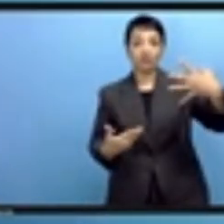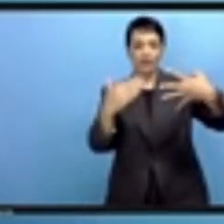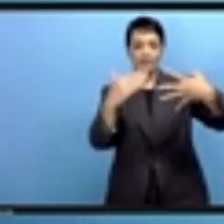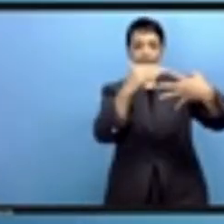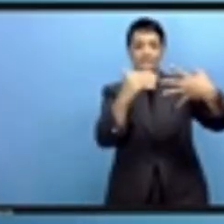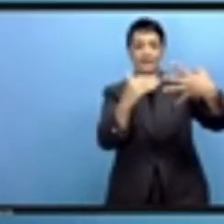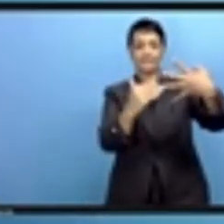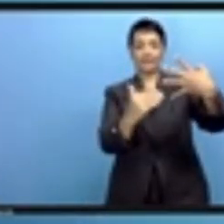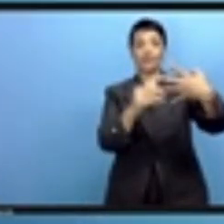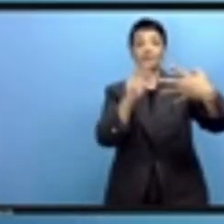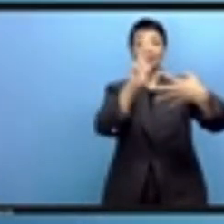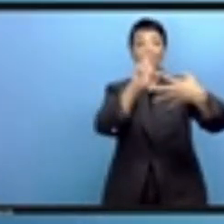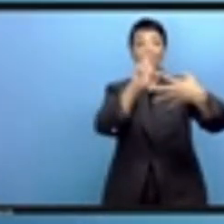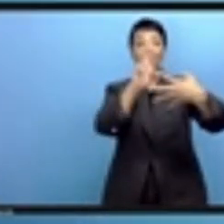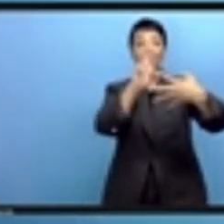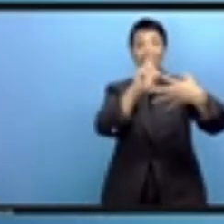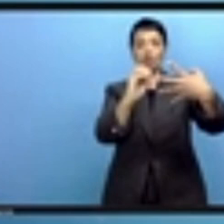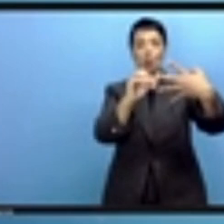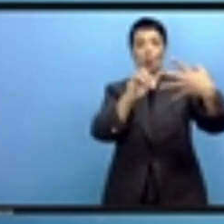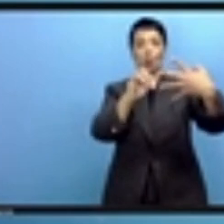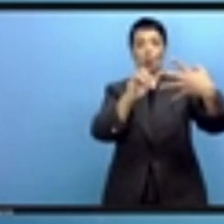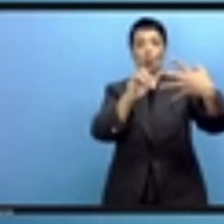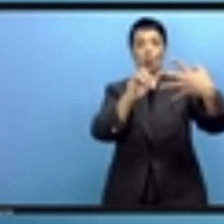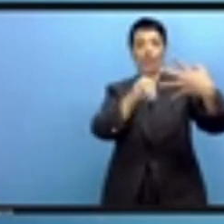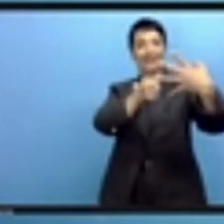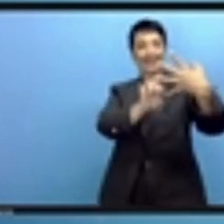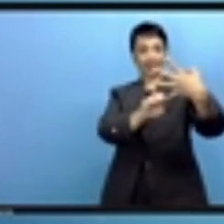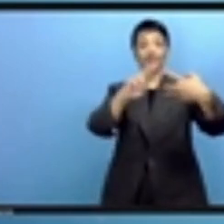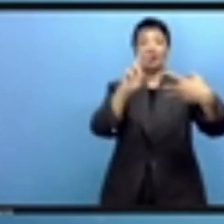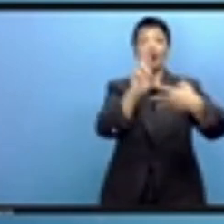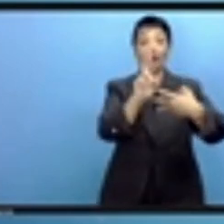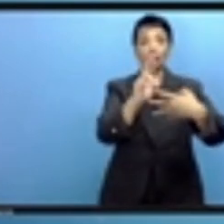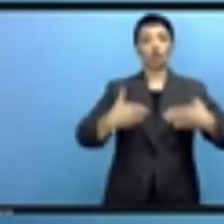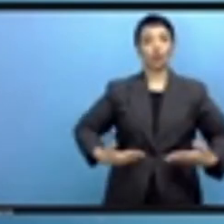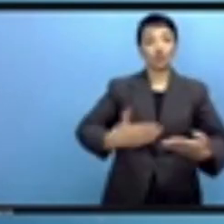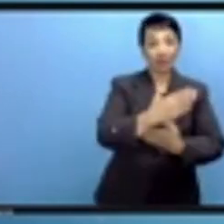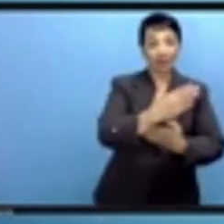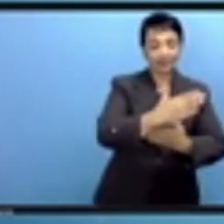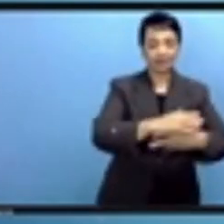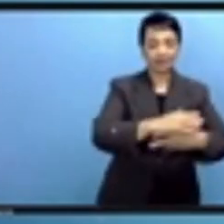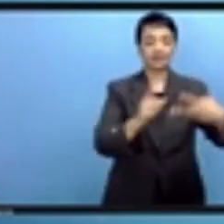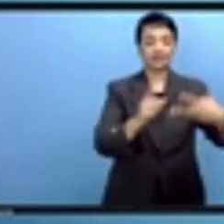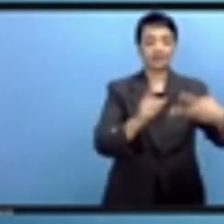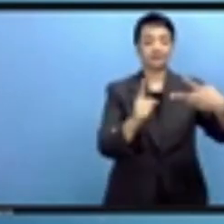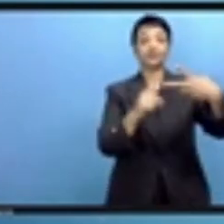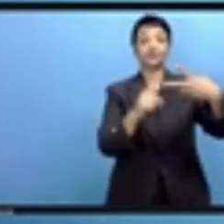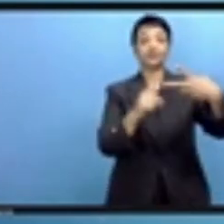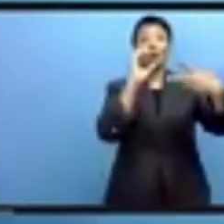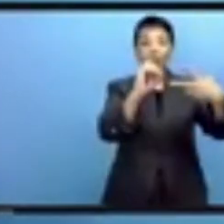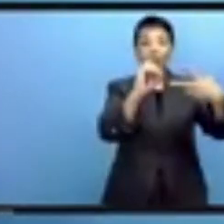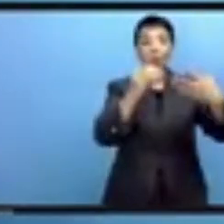这个框架，这